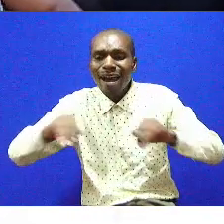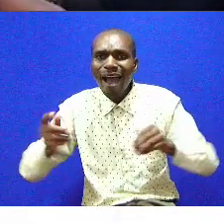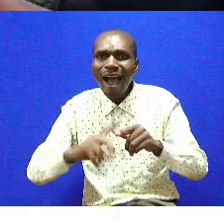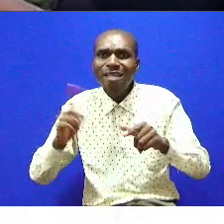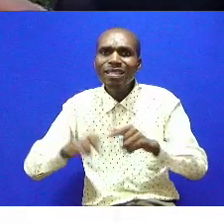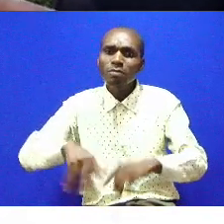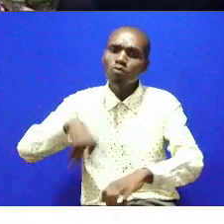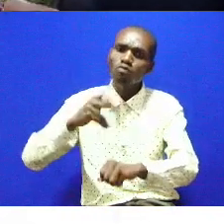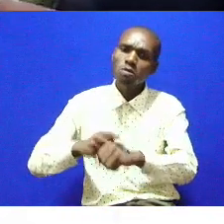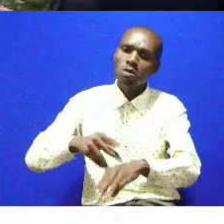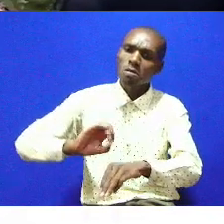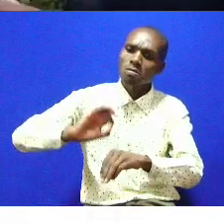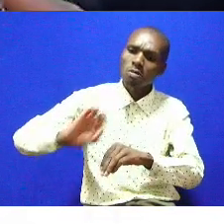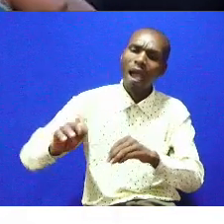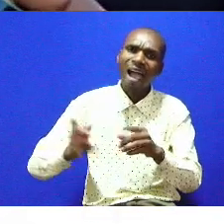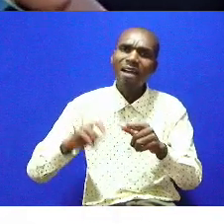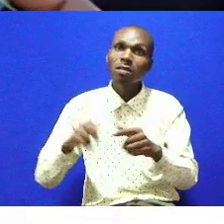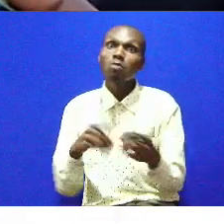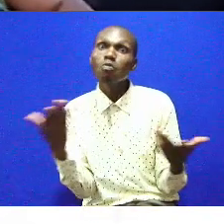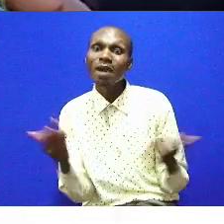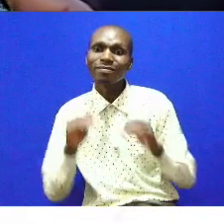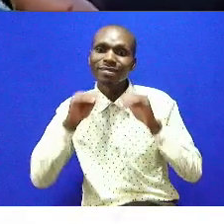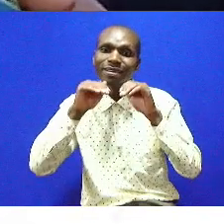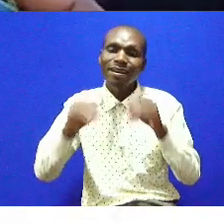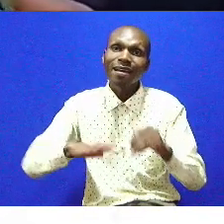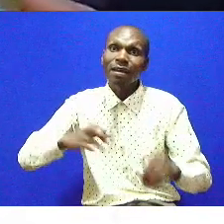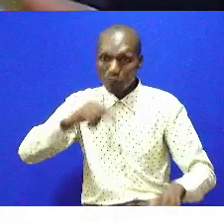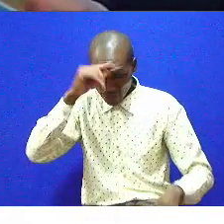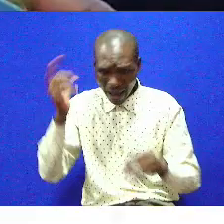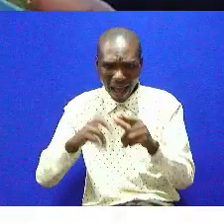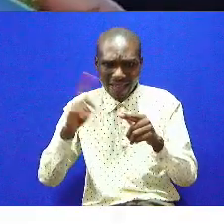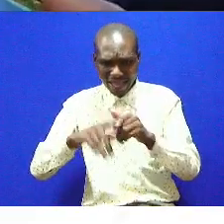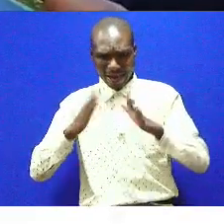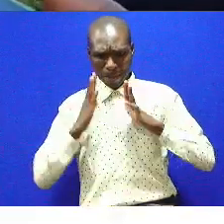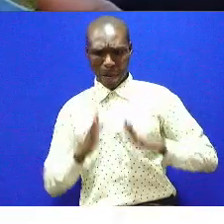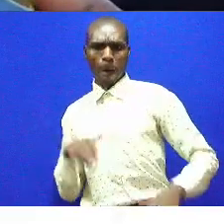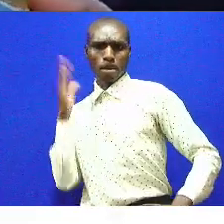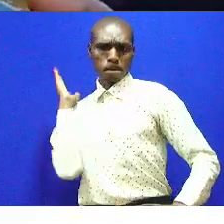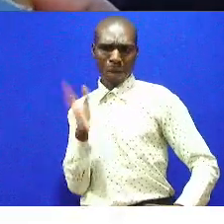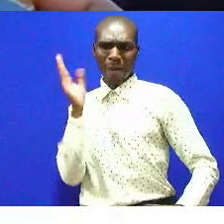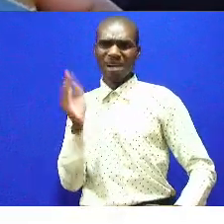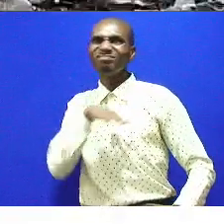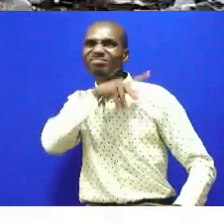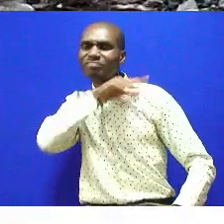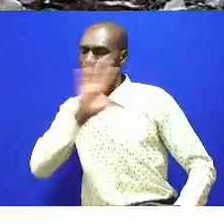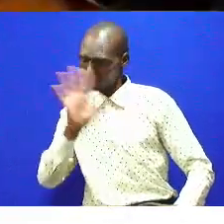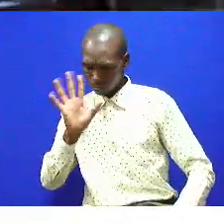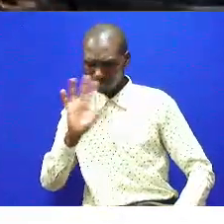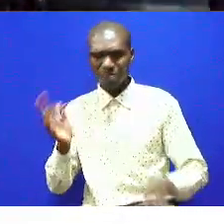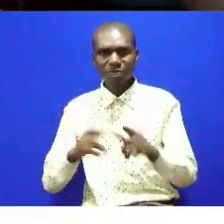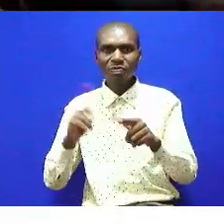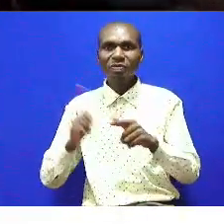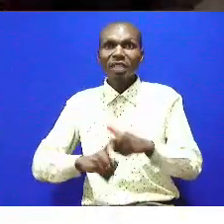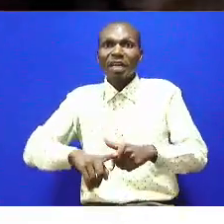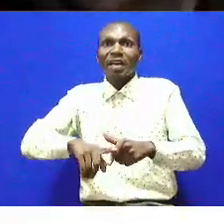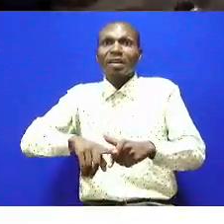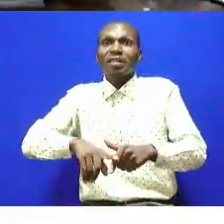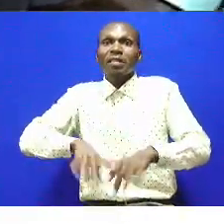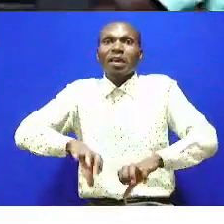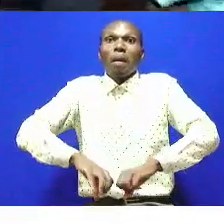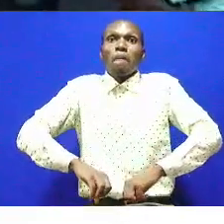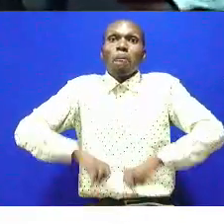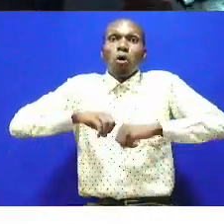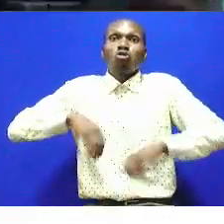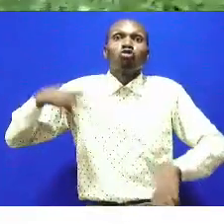ke dumping site kwanyora ari se buri muri bwa gorne account yabantu bimukiye myora bamuye batanga bo chaum bo cha omoterili bwe chiro ko rwa senseme